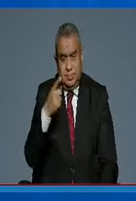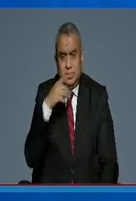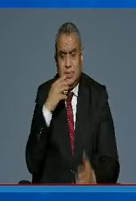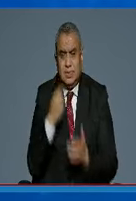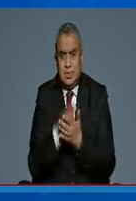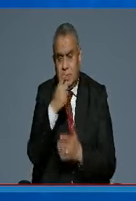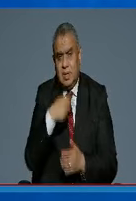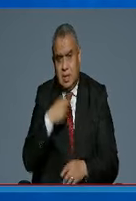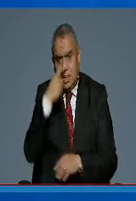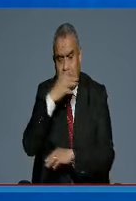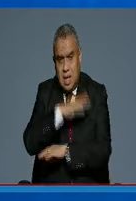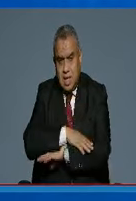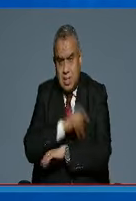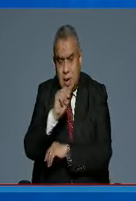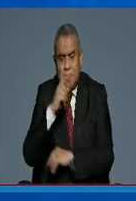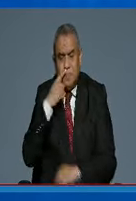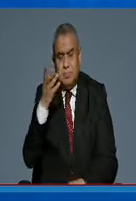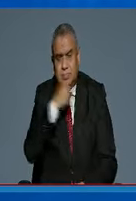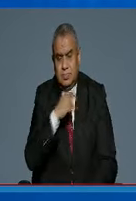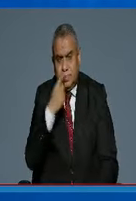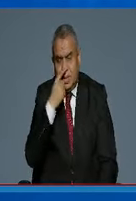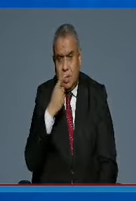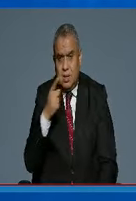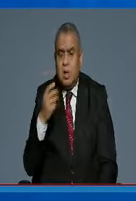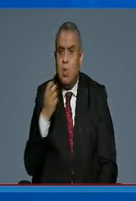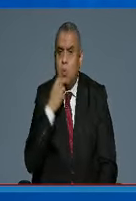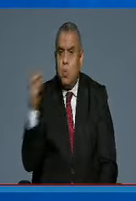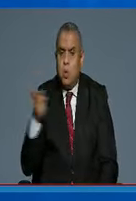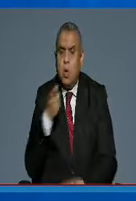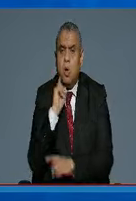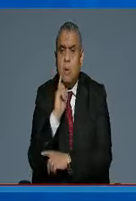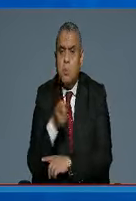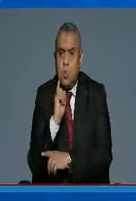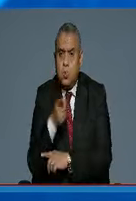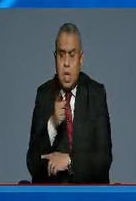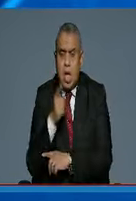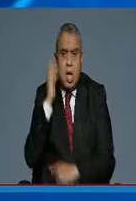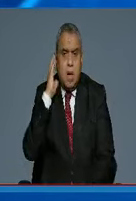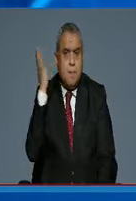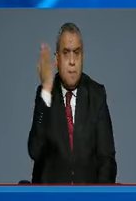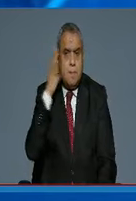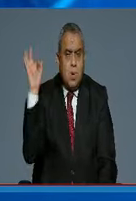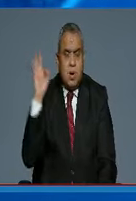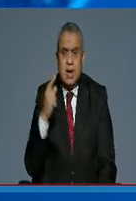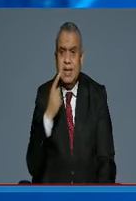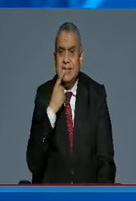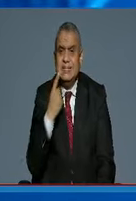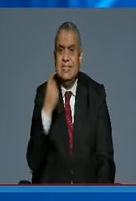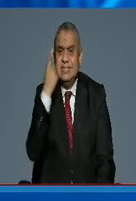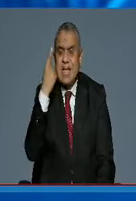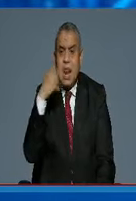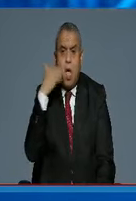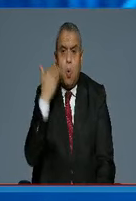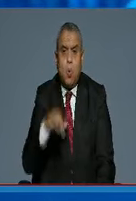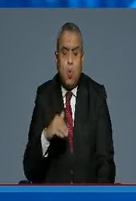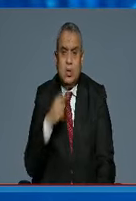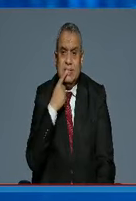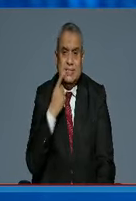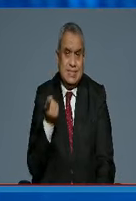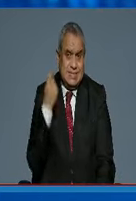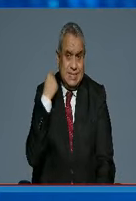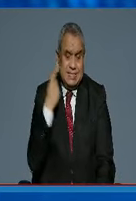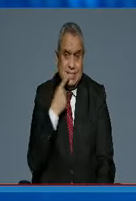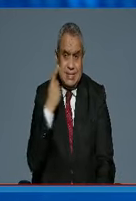الاحترام للجميع هو اعظم مدير فني اجنبي خلال سنه ونص اهو انا بقول على فكره من سنه